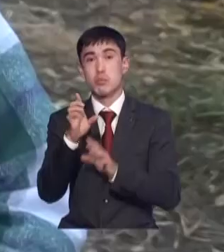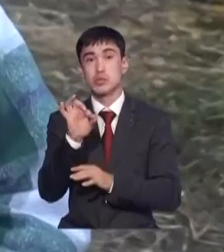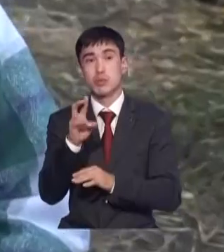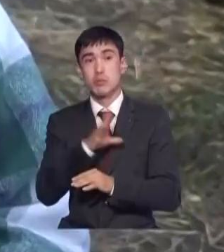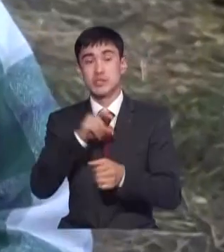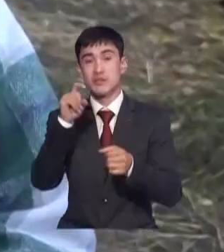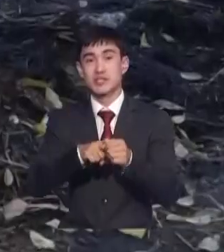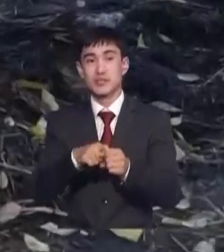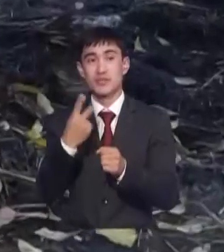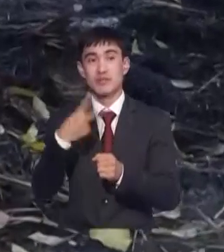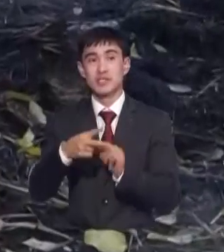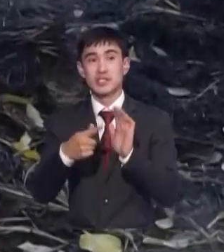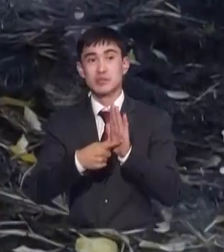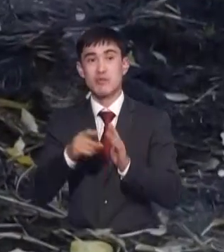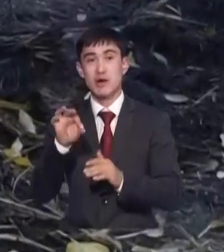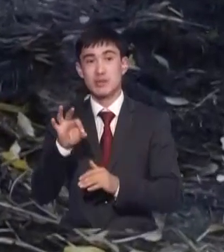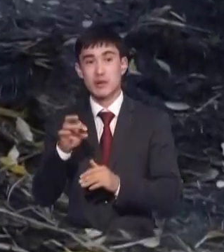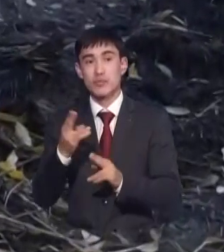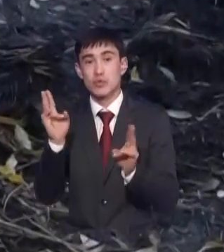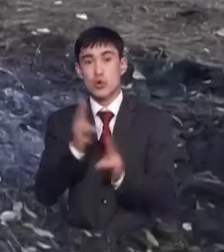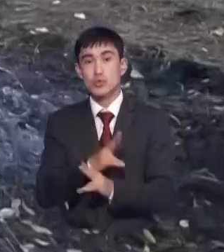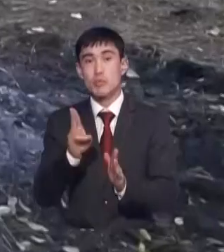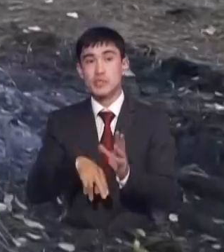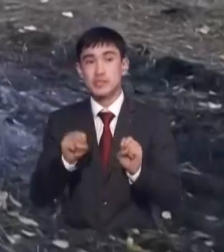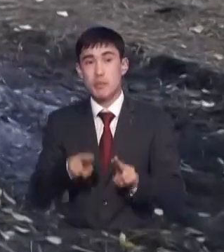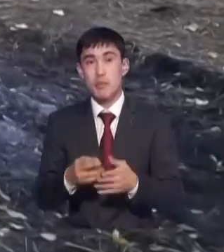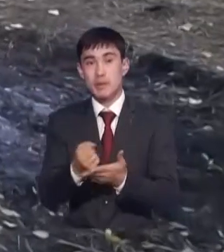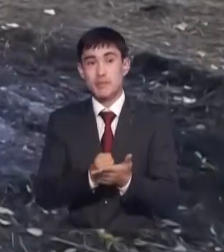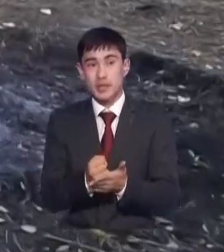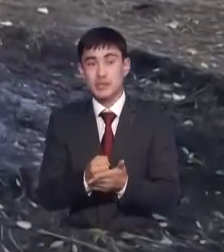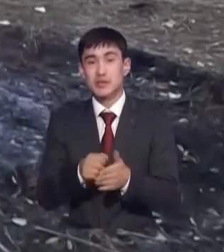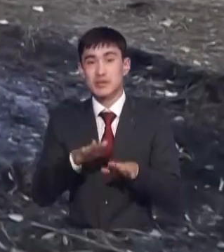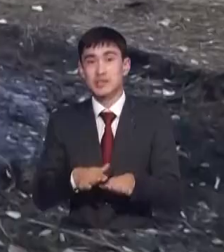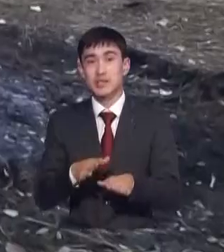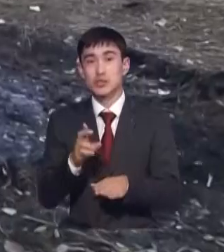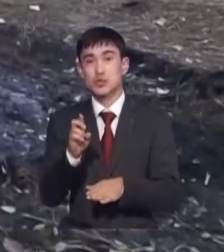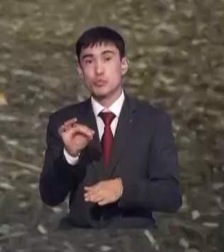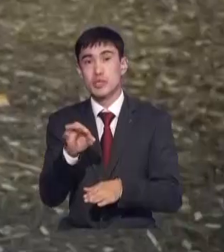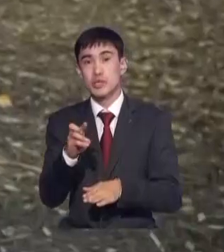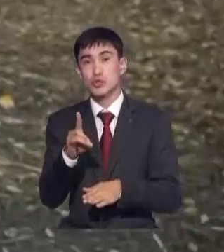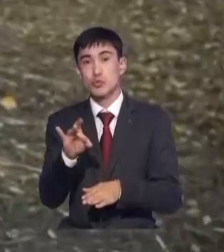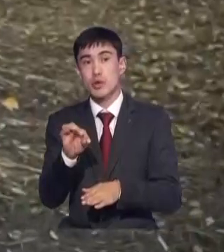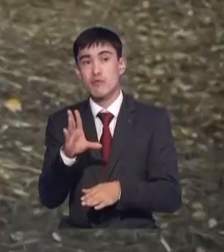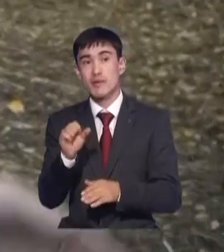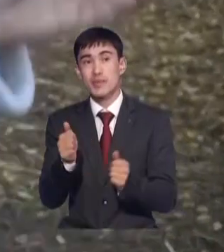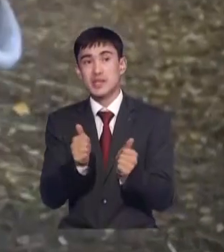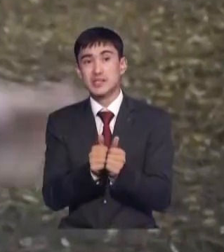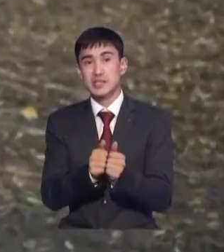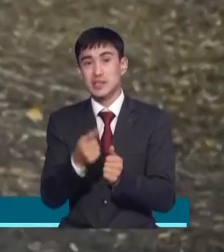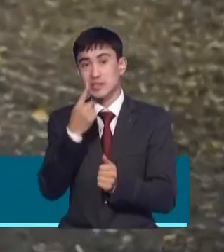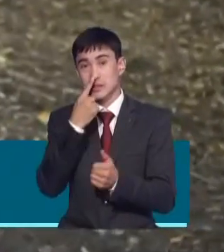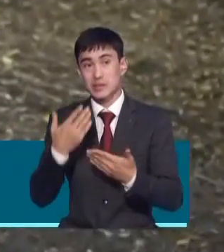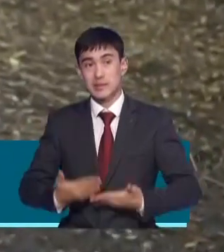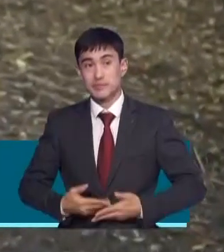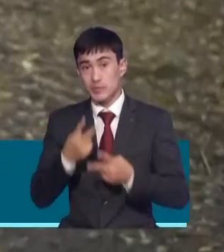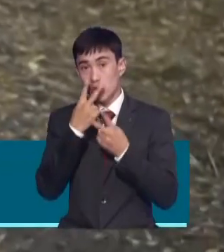был зафиксирован 27 октября. В ту ночь без запасов корма для животных осталась Зубида Черебеева. Сосед неподалеку